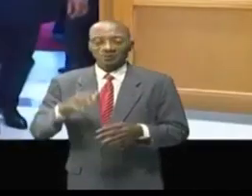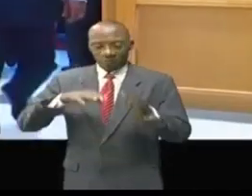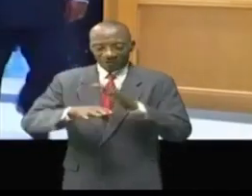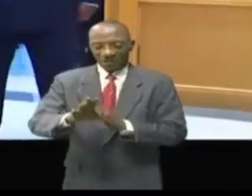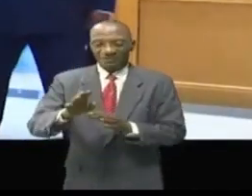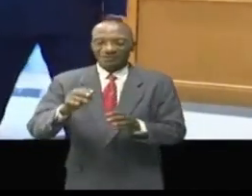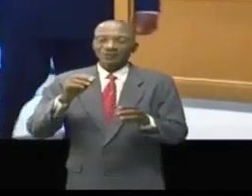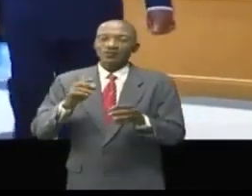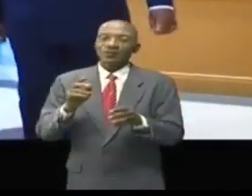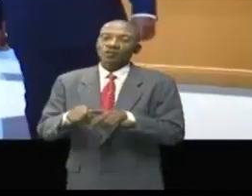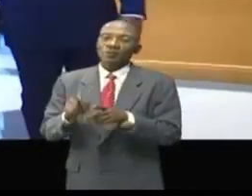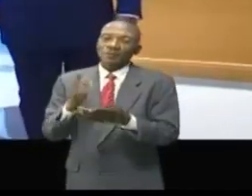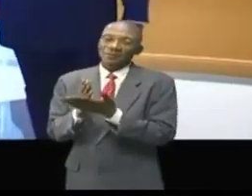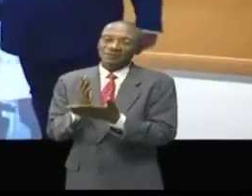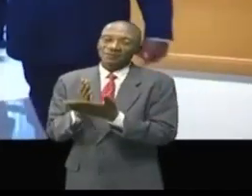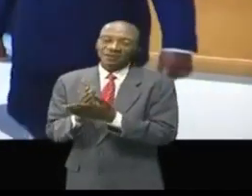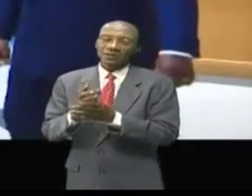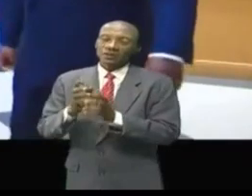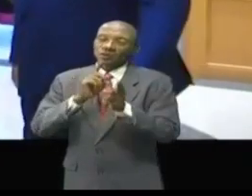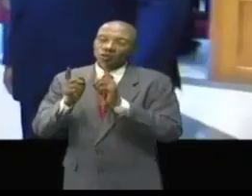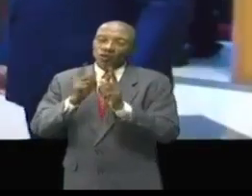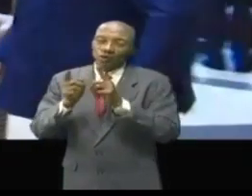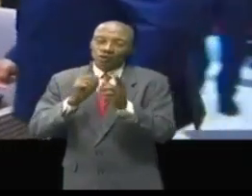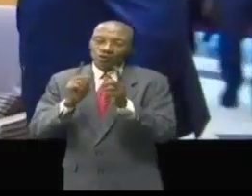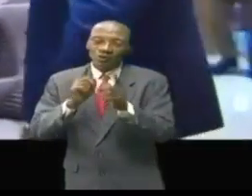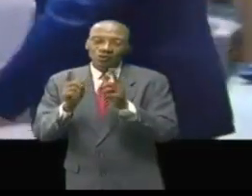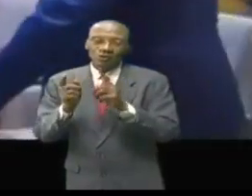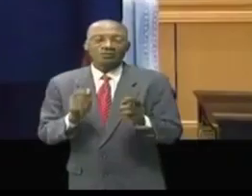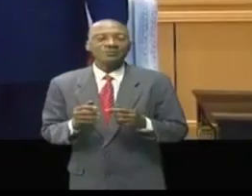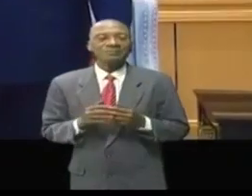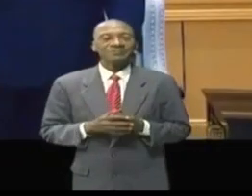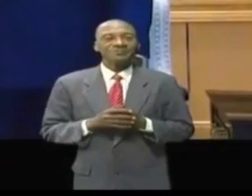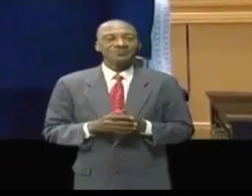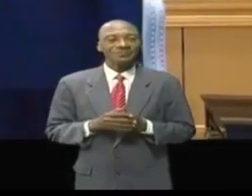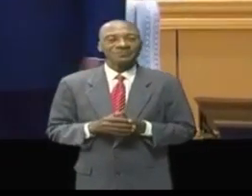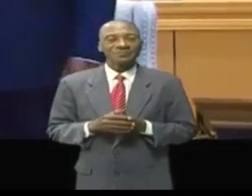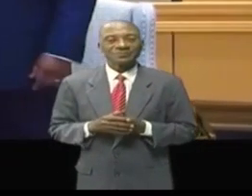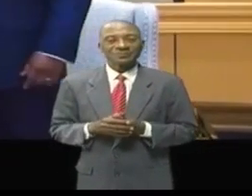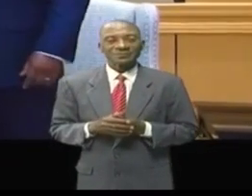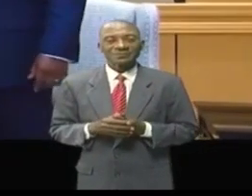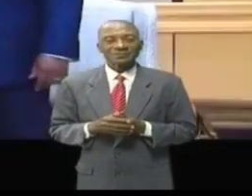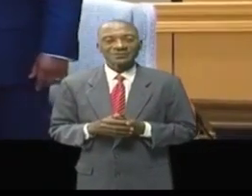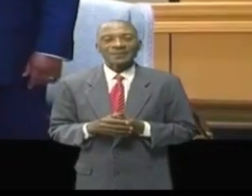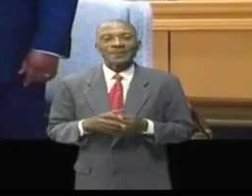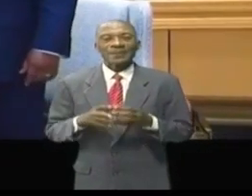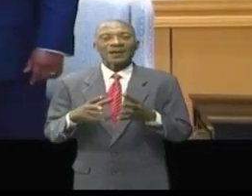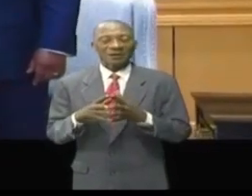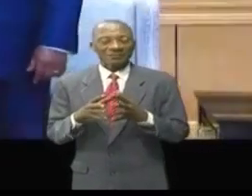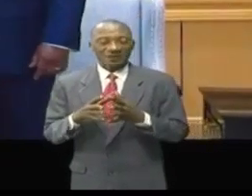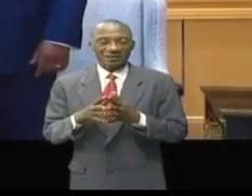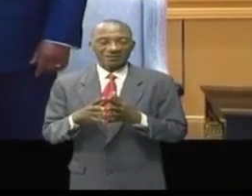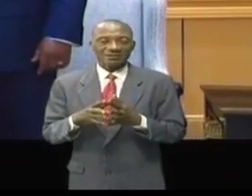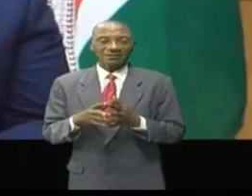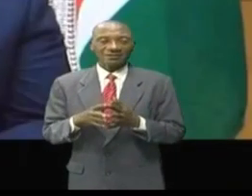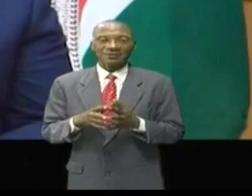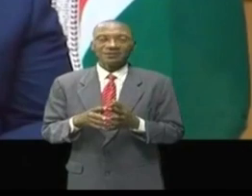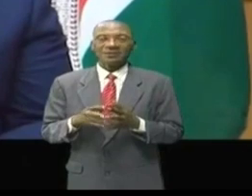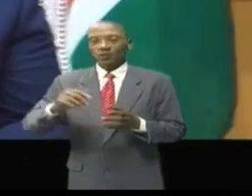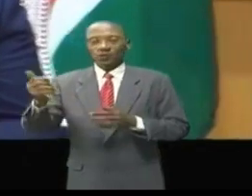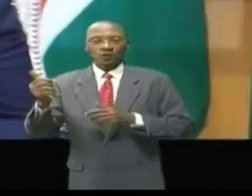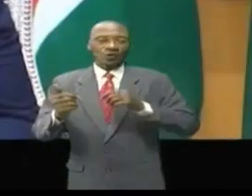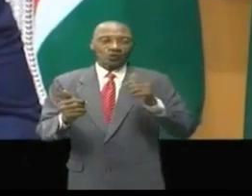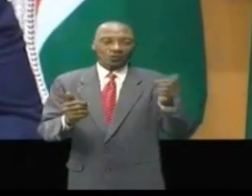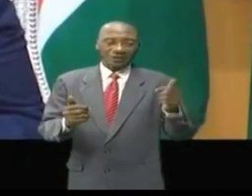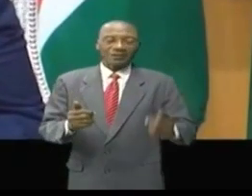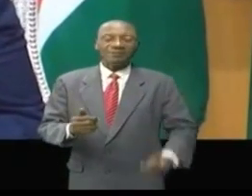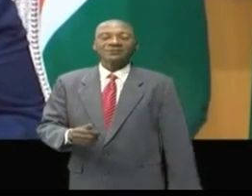se tiendront des échanges en deux volets. Un premier, aux côtés de leurs collaborateurs, avant le tête-à-tête de près d'une